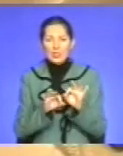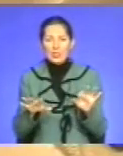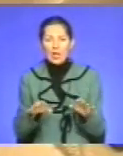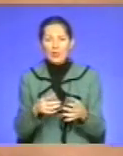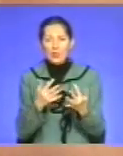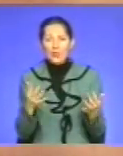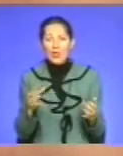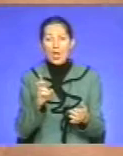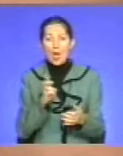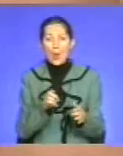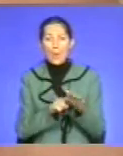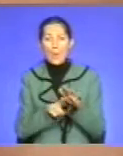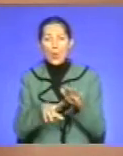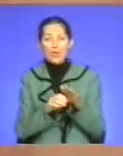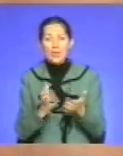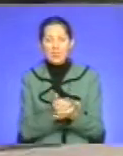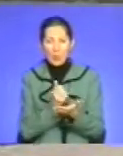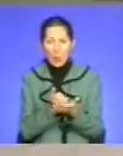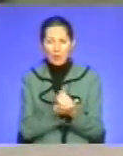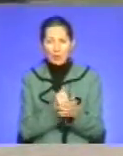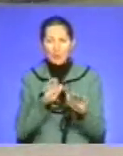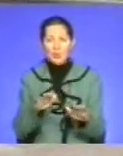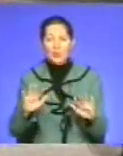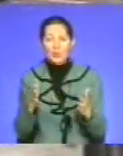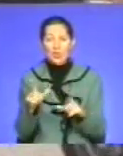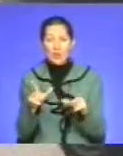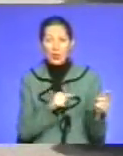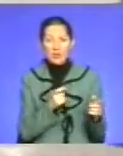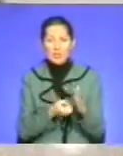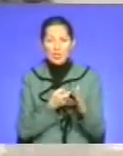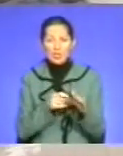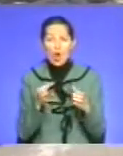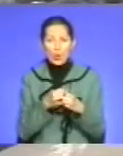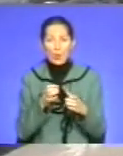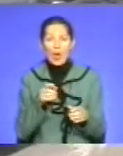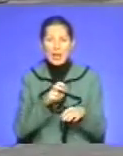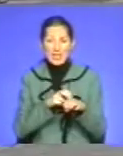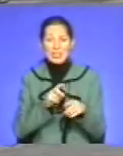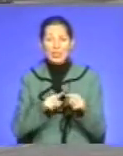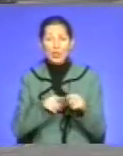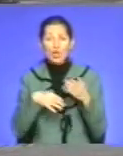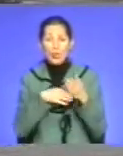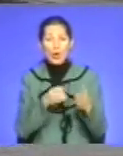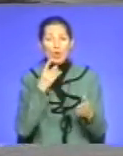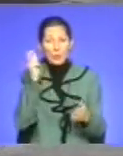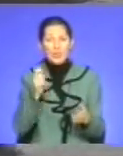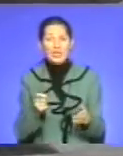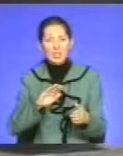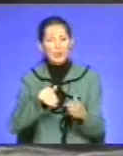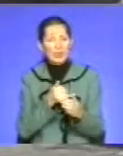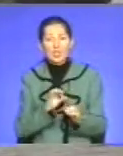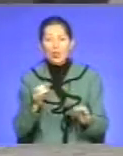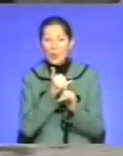також боєприпасів. На місце події негайно виїхала слідча оперативна група. Лікарі швидкої допомоги, котрі теж прибули на виклик, на жаль, уже нічим не змогли